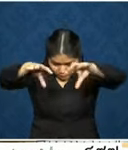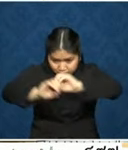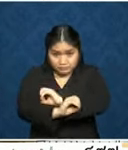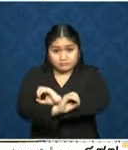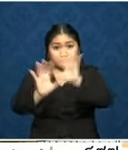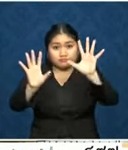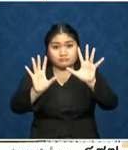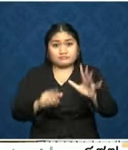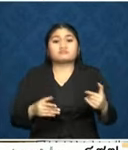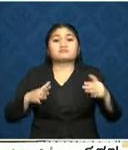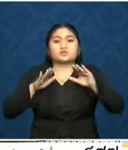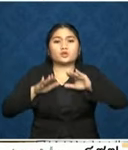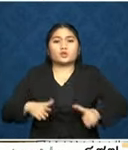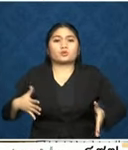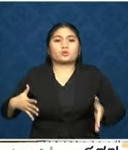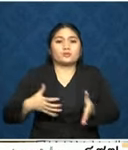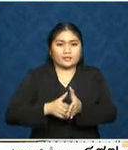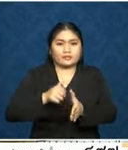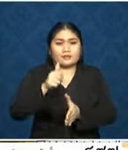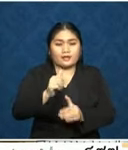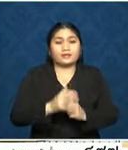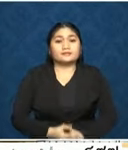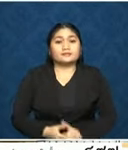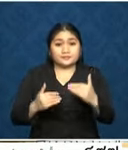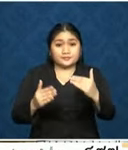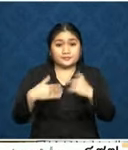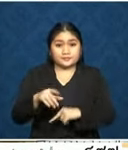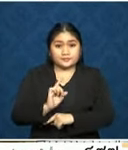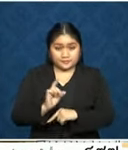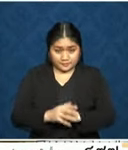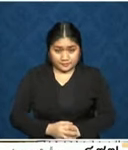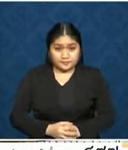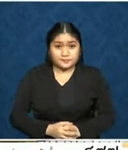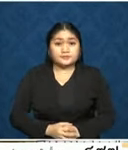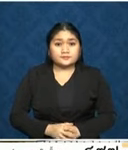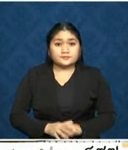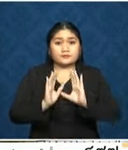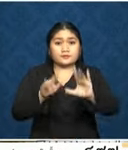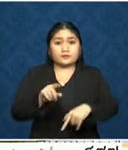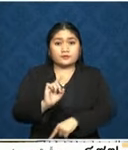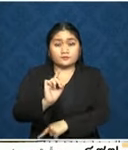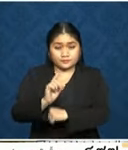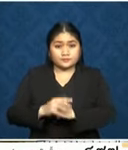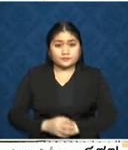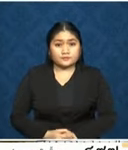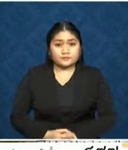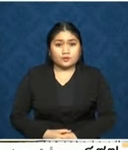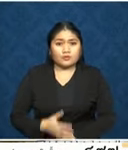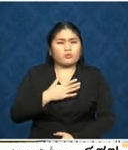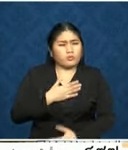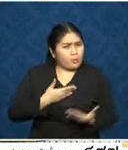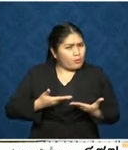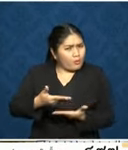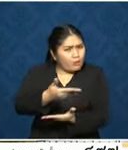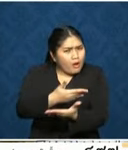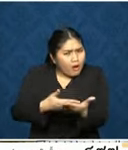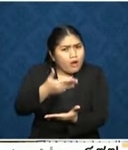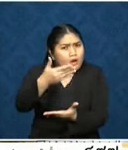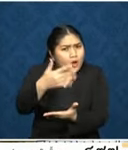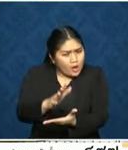การสูญเสียในการเกิดอุบัติเหตุครับครับและอีกประการนึงนะครับฝากเรื่องฝากตอนนี้นะครับที่ผมได้พูดคุยไว้